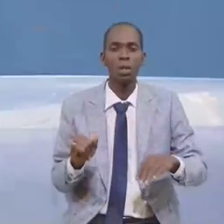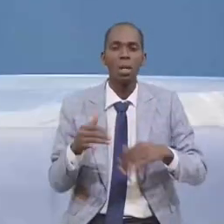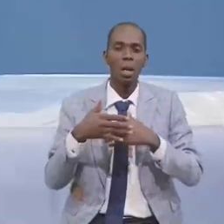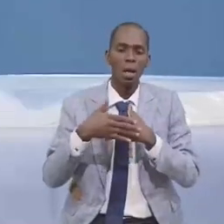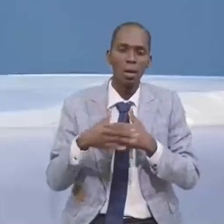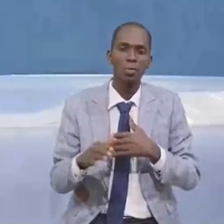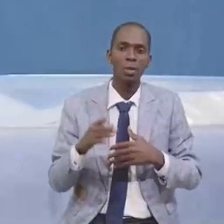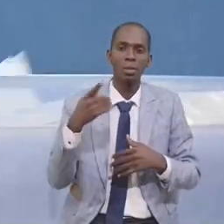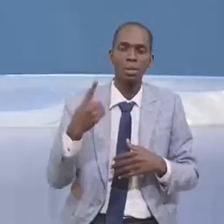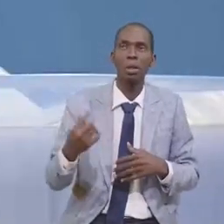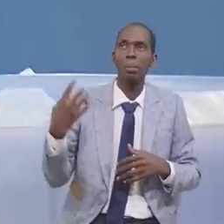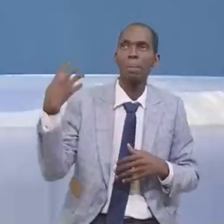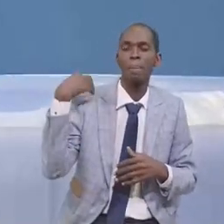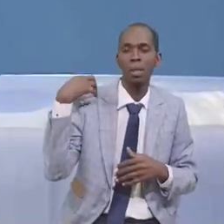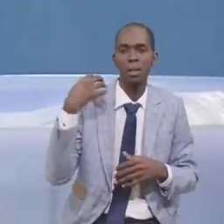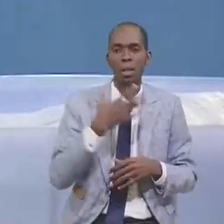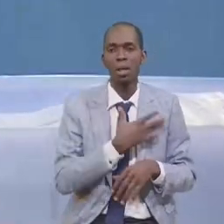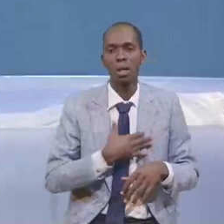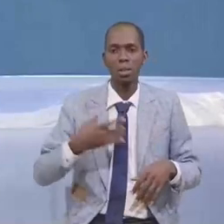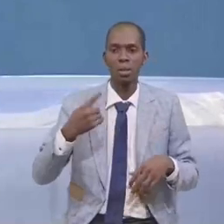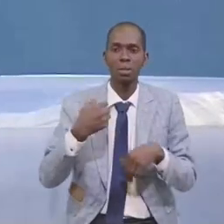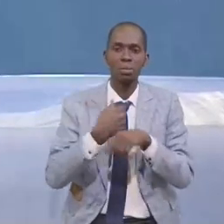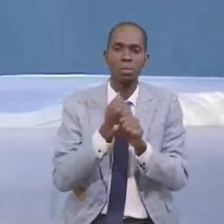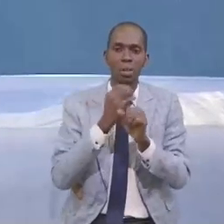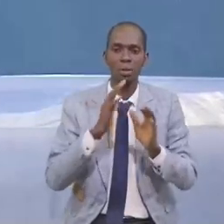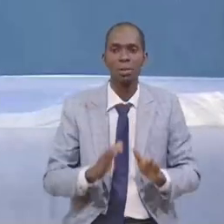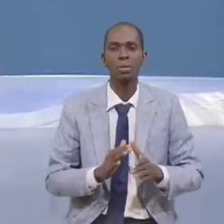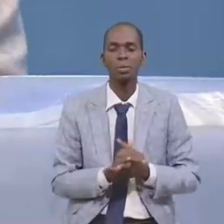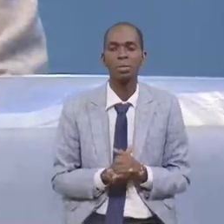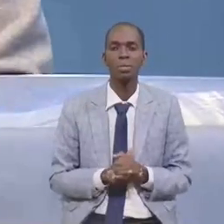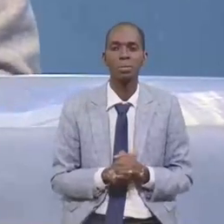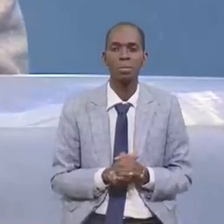Et nous devons également veiller sur l'appel, la vocation par le Maître.